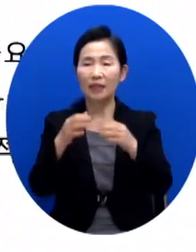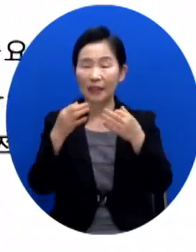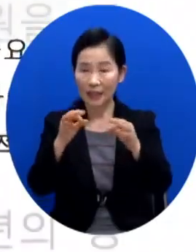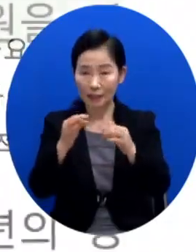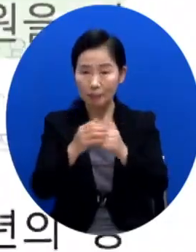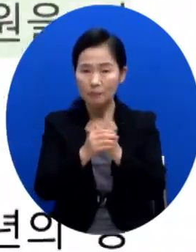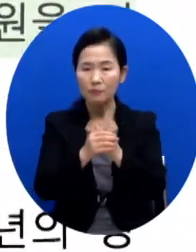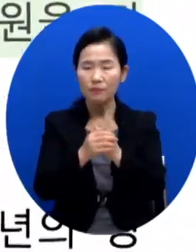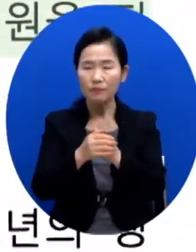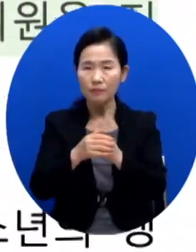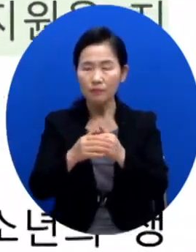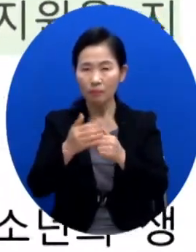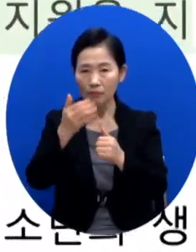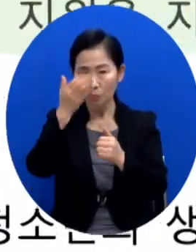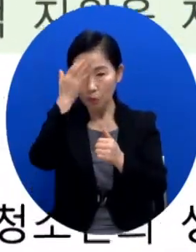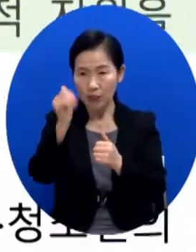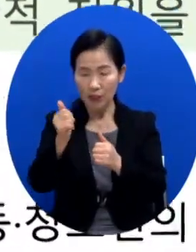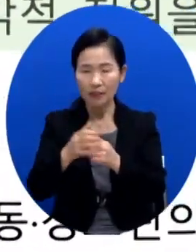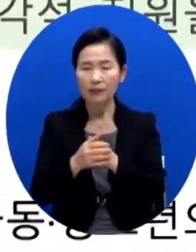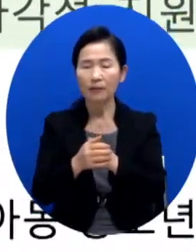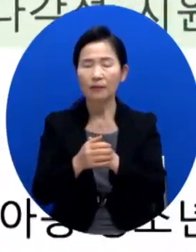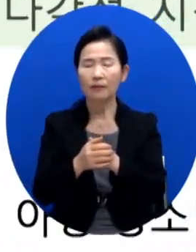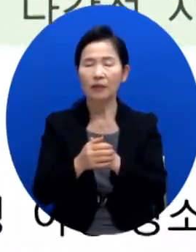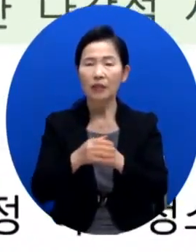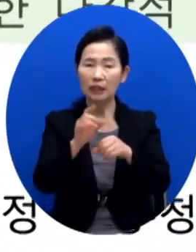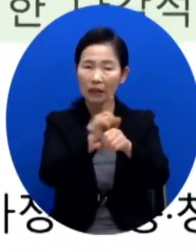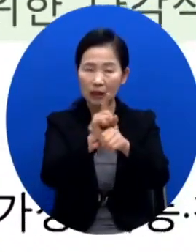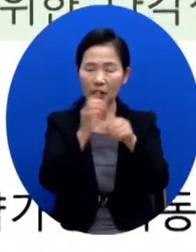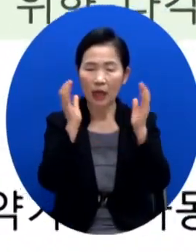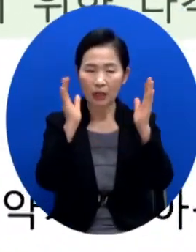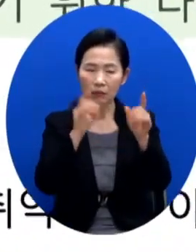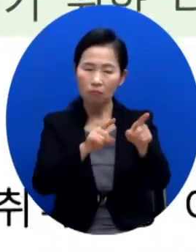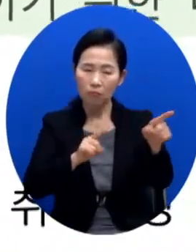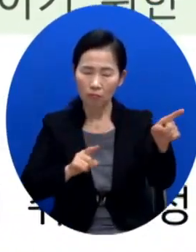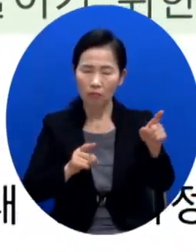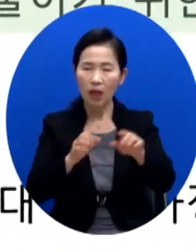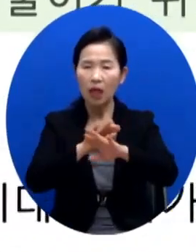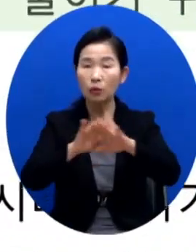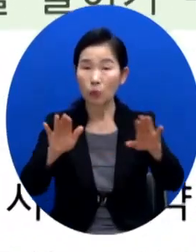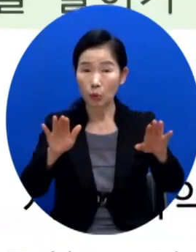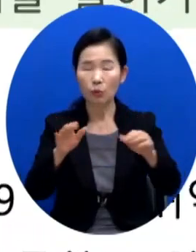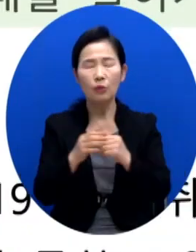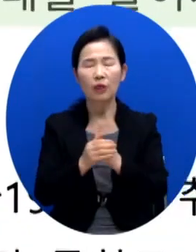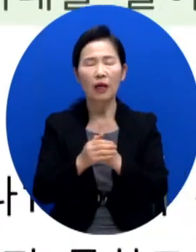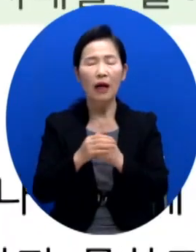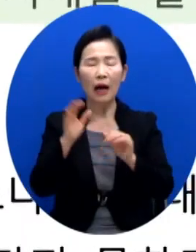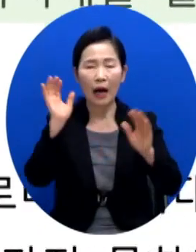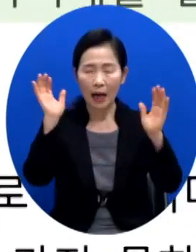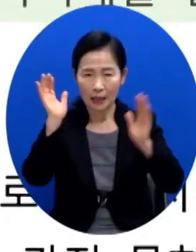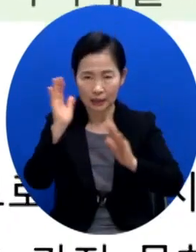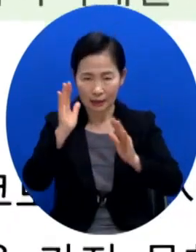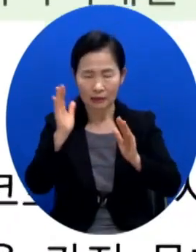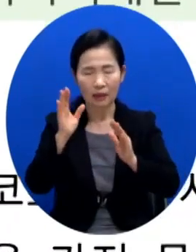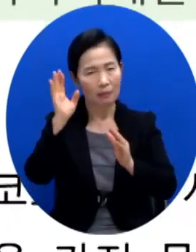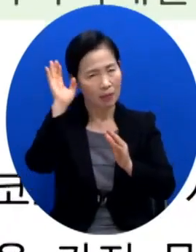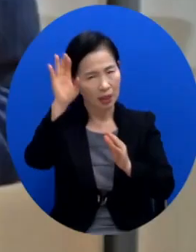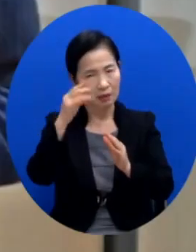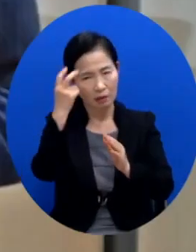소셜 임팩트 본부장은 디지털 학습 격차를 해소하는 것은 아이들의 미래를 지켜주는 중요한